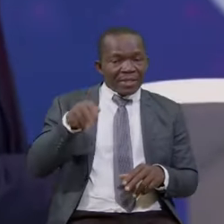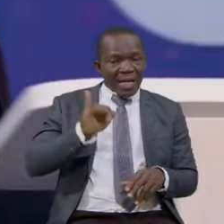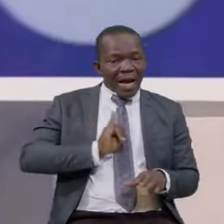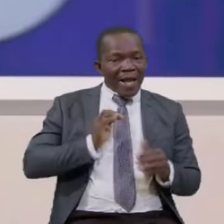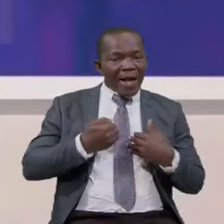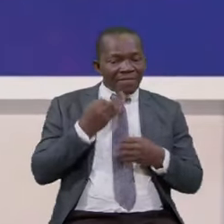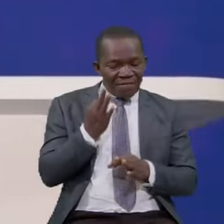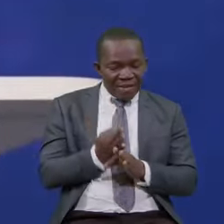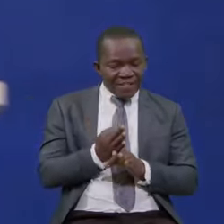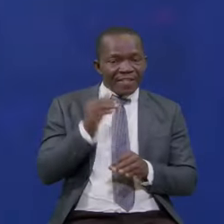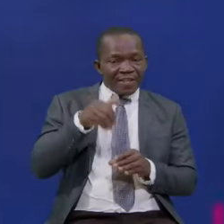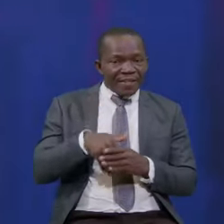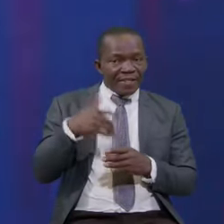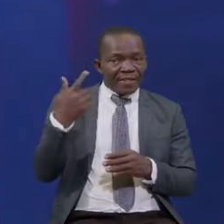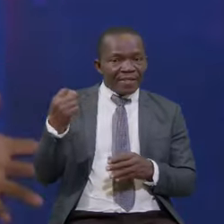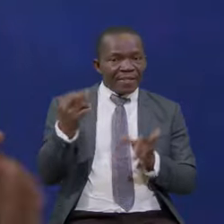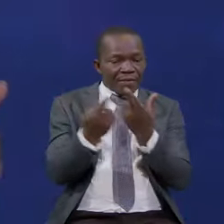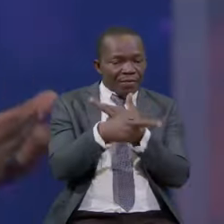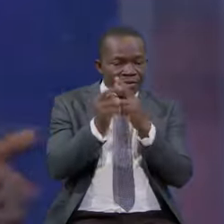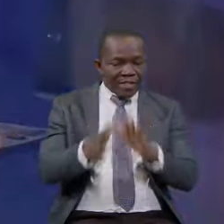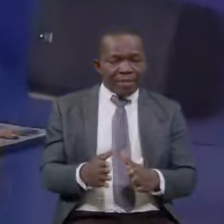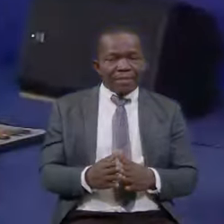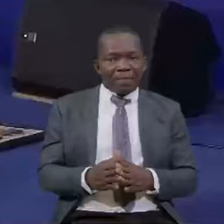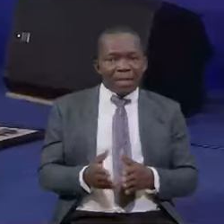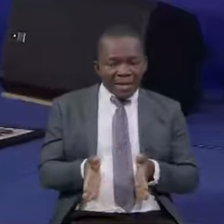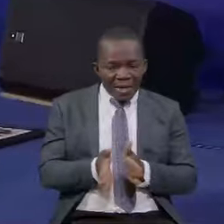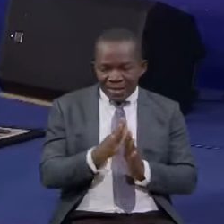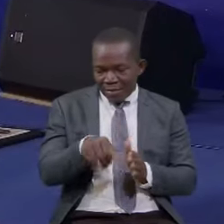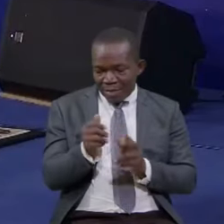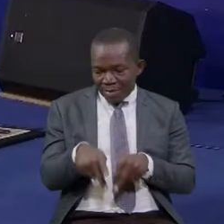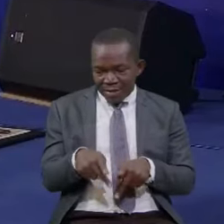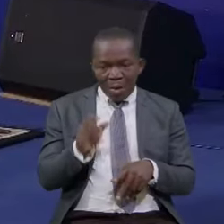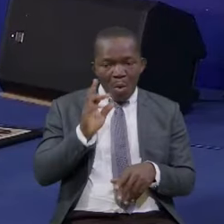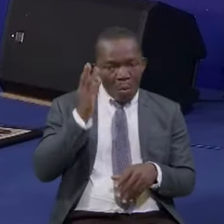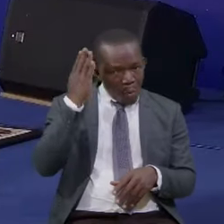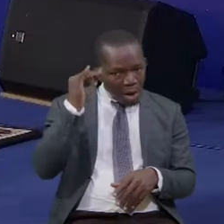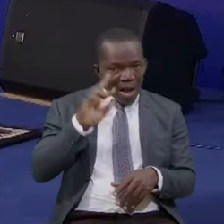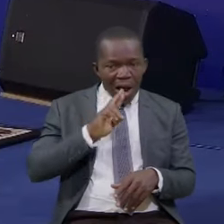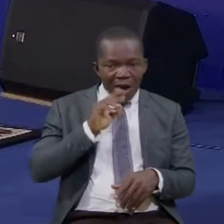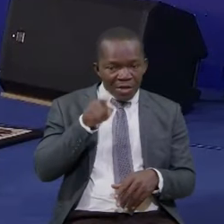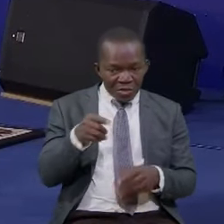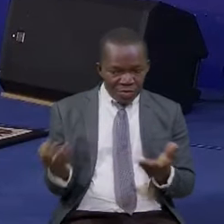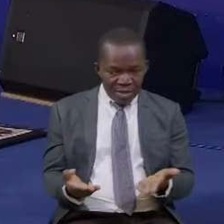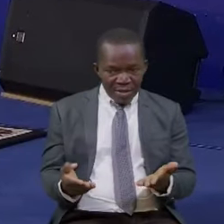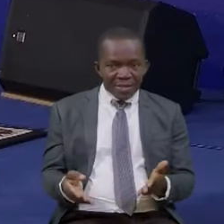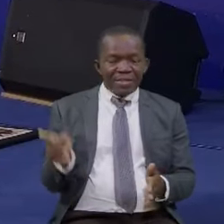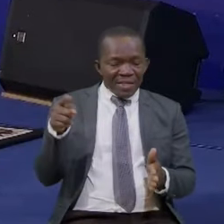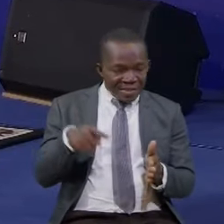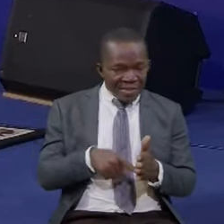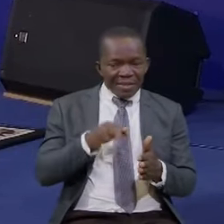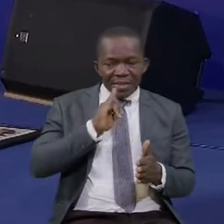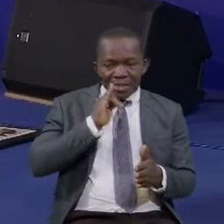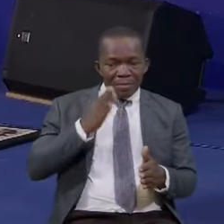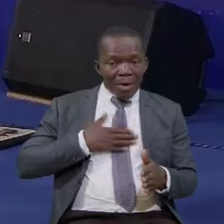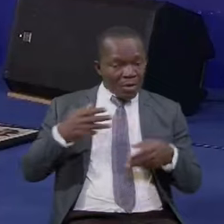ah pourquoi est-ce que toi tu es là parce que voici la Madon voici le chemin pour aller au ciel comment est-ce que